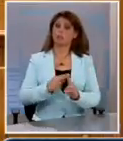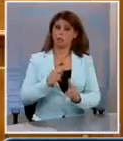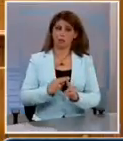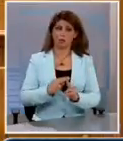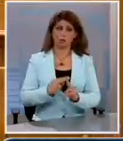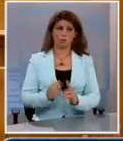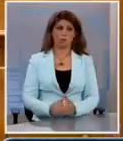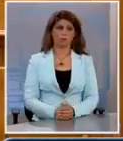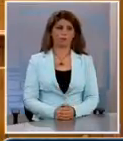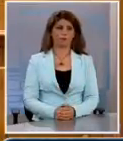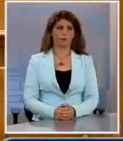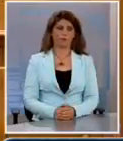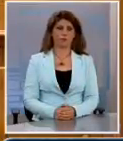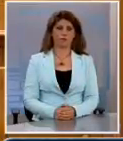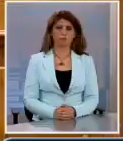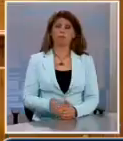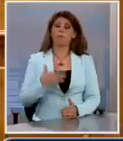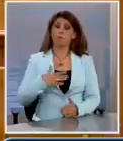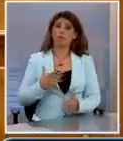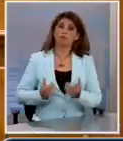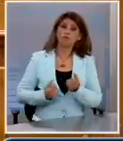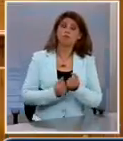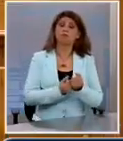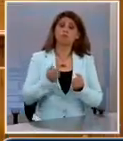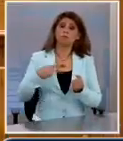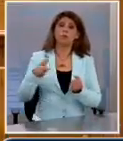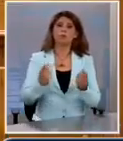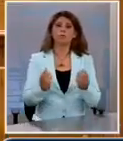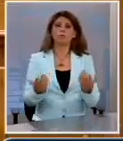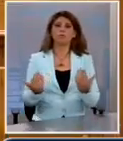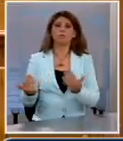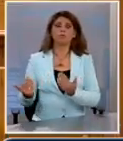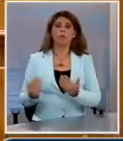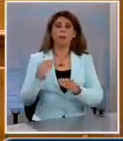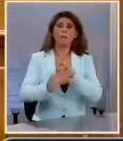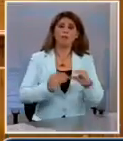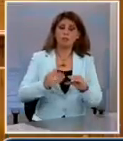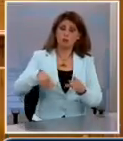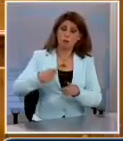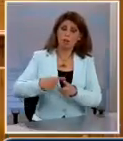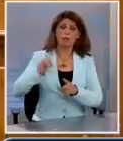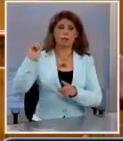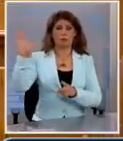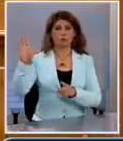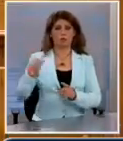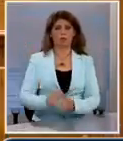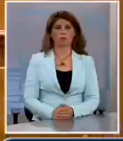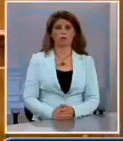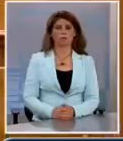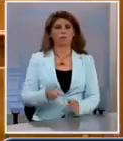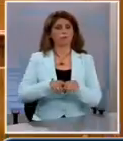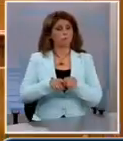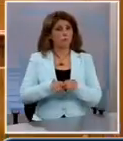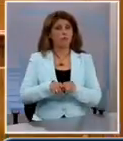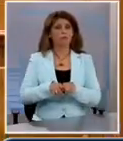στην έμφαση την οποία θέλουμε να δώσουμε στην προσέλκυση επενδύσεων εγχώριων και ξένων. Και αναφορικά με το